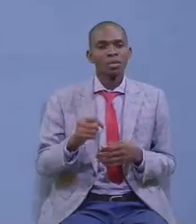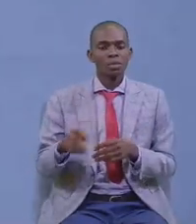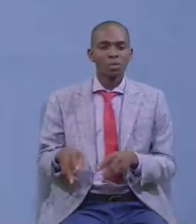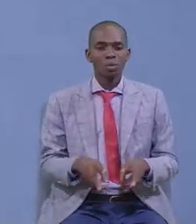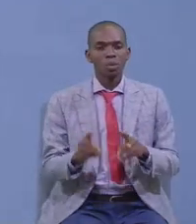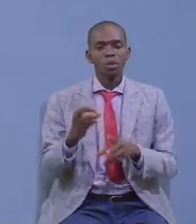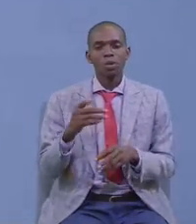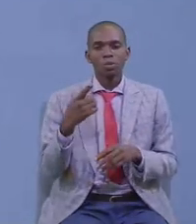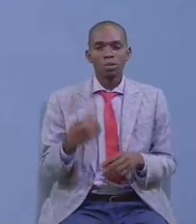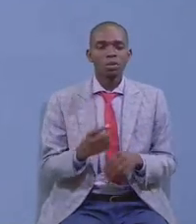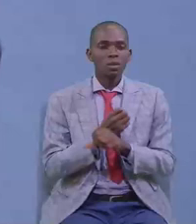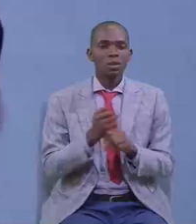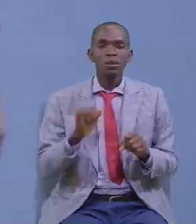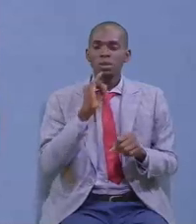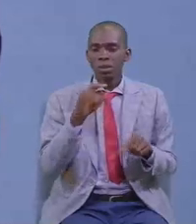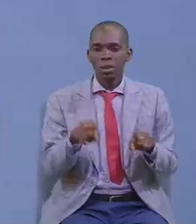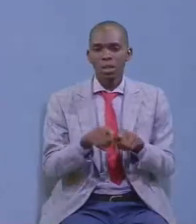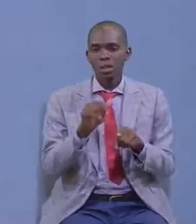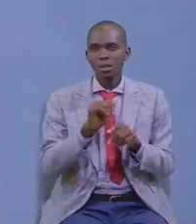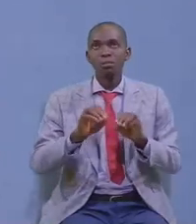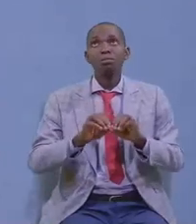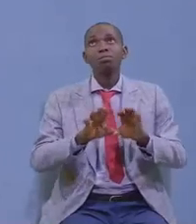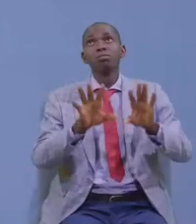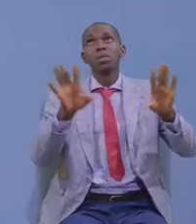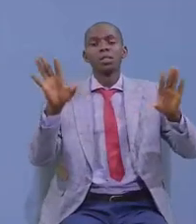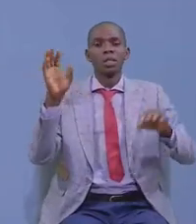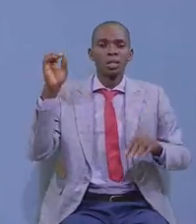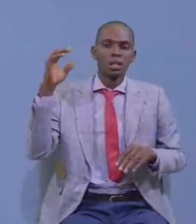Le sentier du juste est comme une lumière resplendissante,